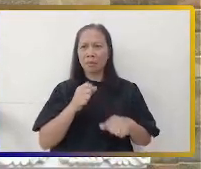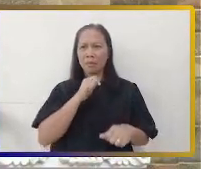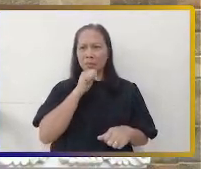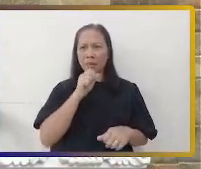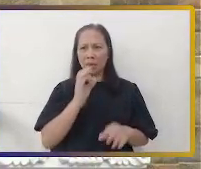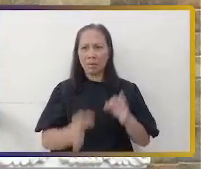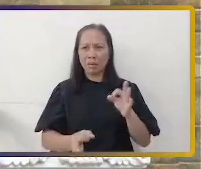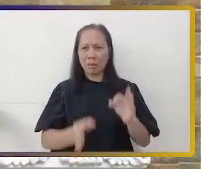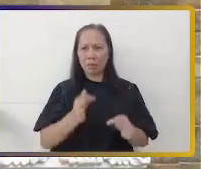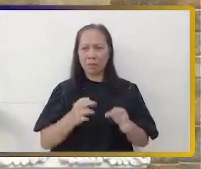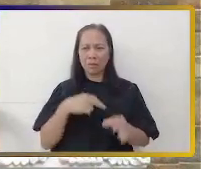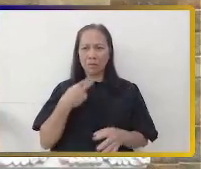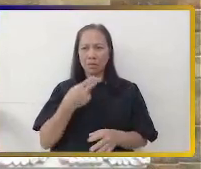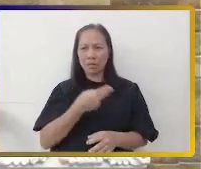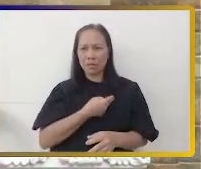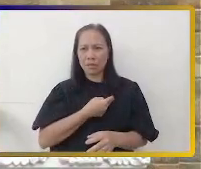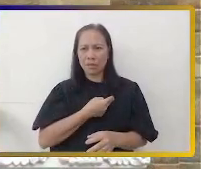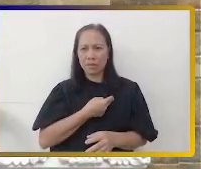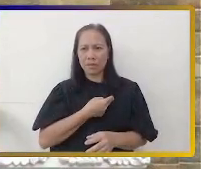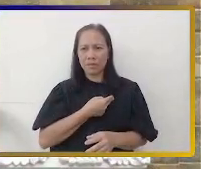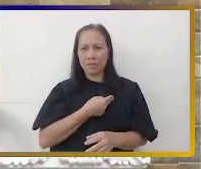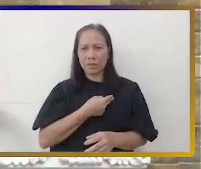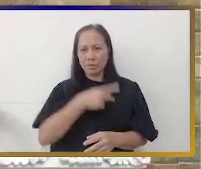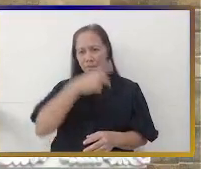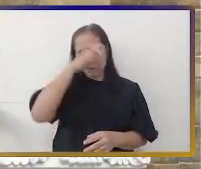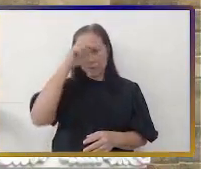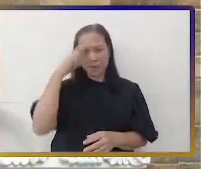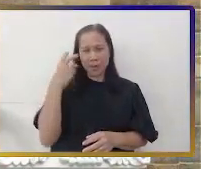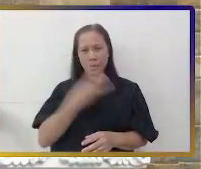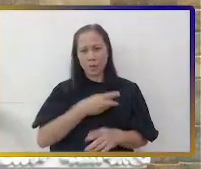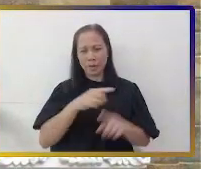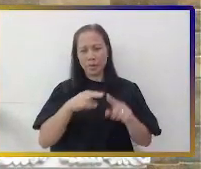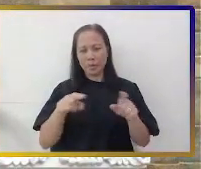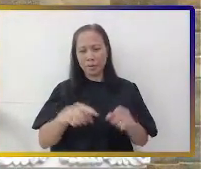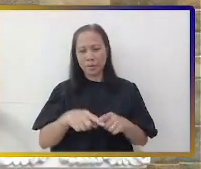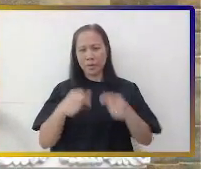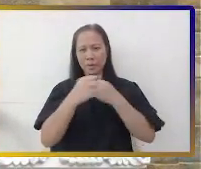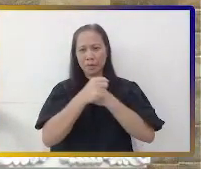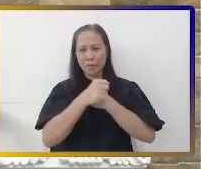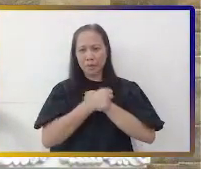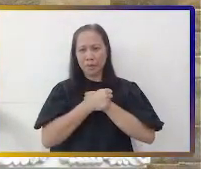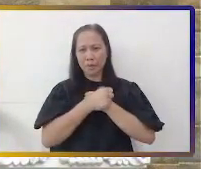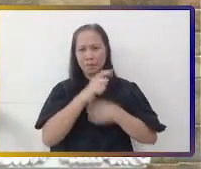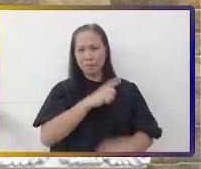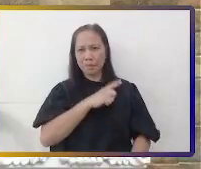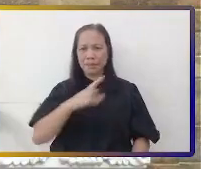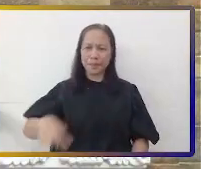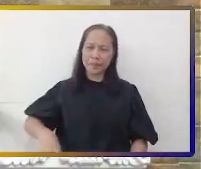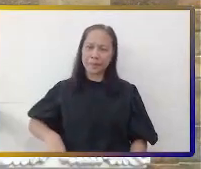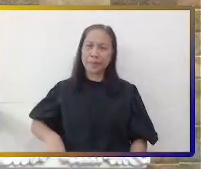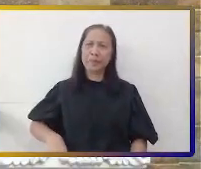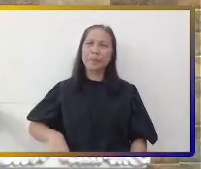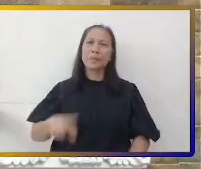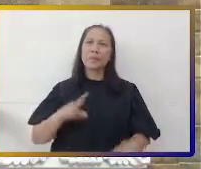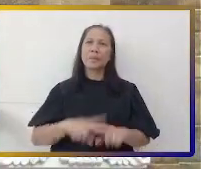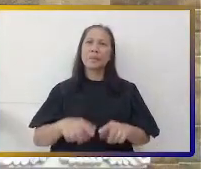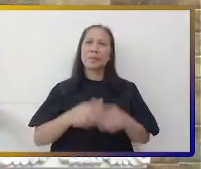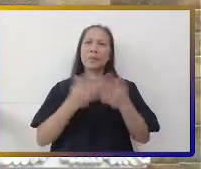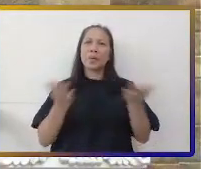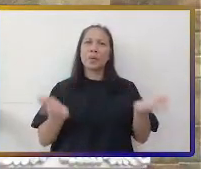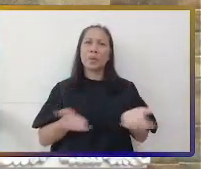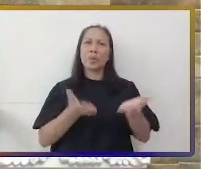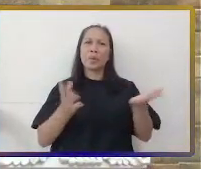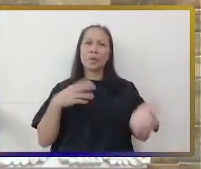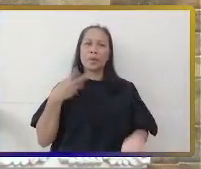see mas mas hindi hindi nila tatanggapin yan pero Saan natin makikita ang realidad Saan natin makikita